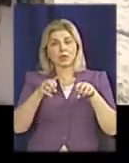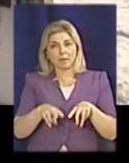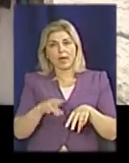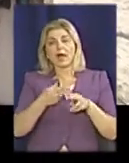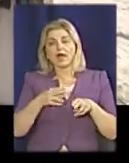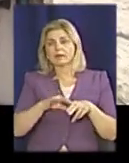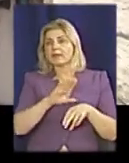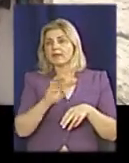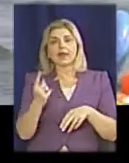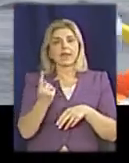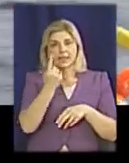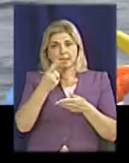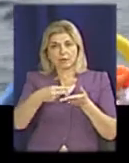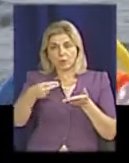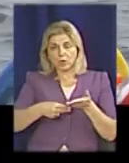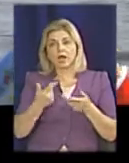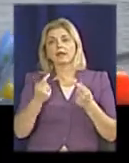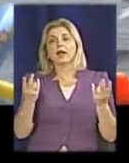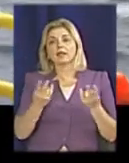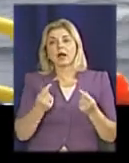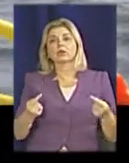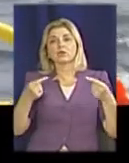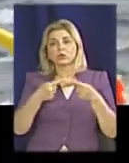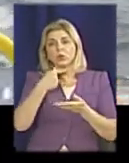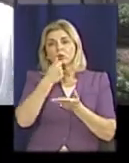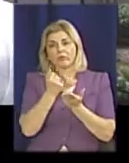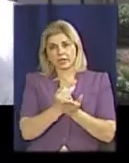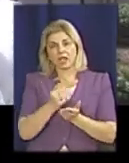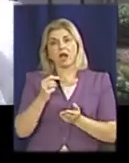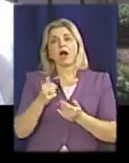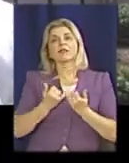інстанція, з якою необхідно узгоджувати надання послуг прокату.